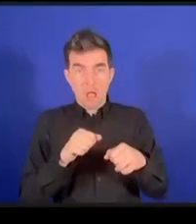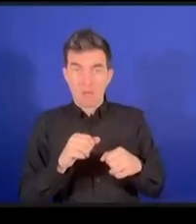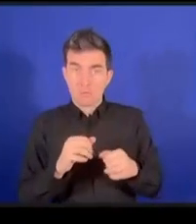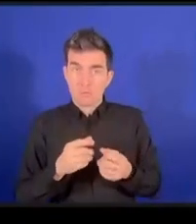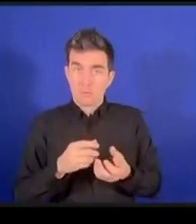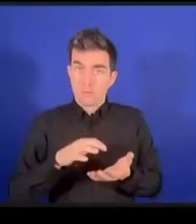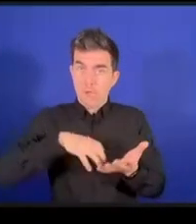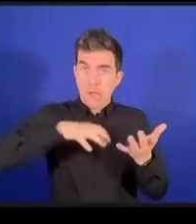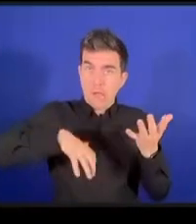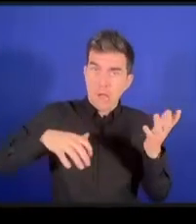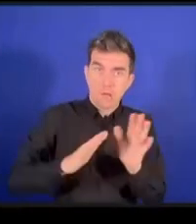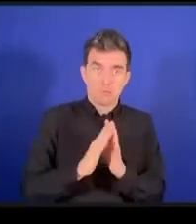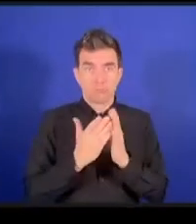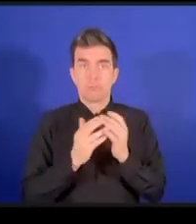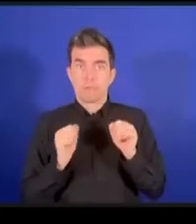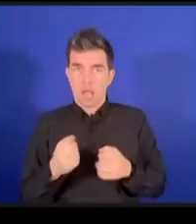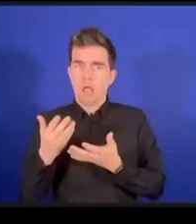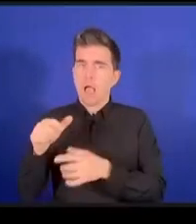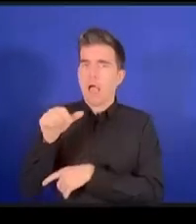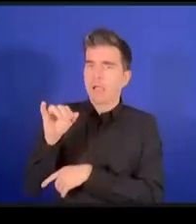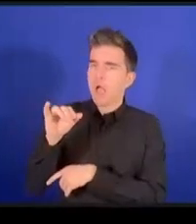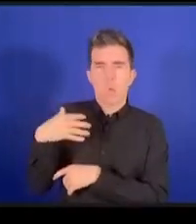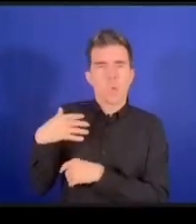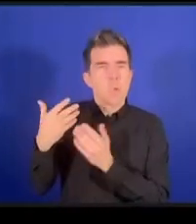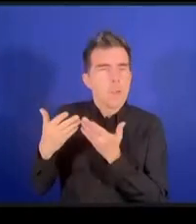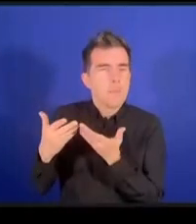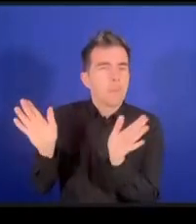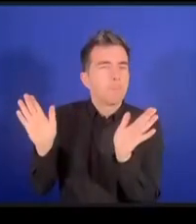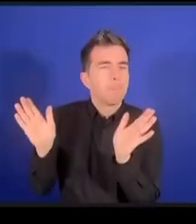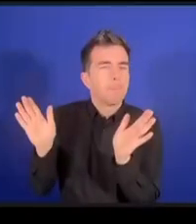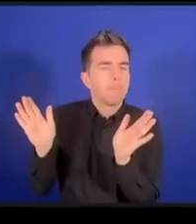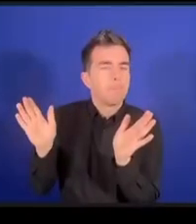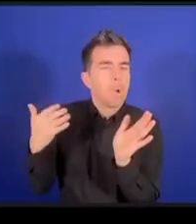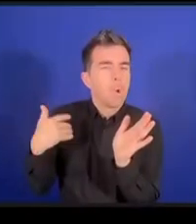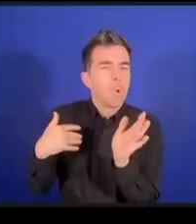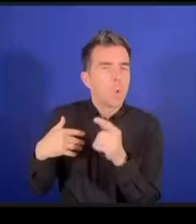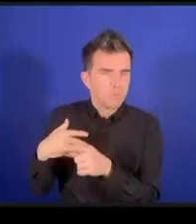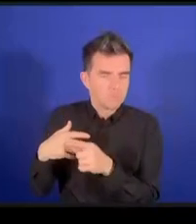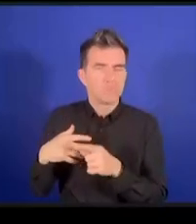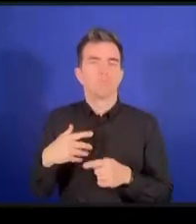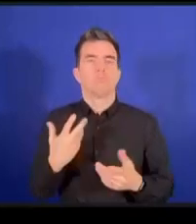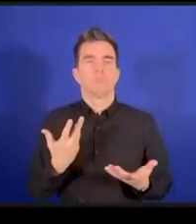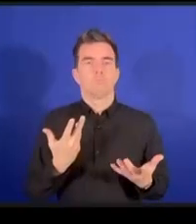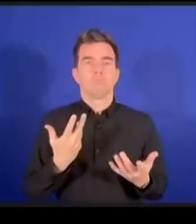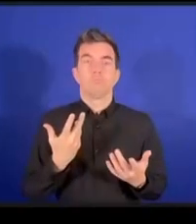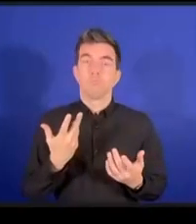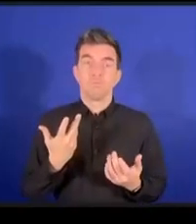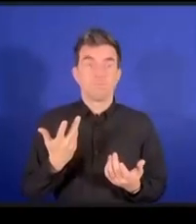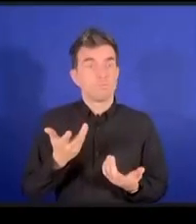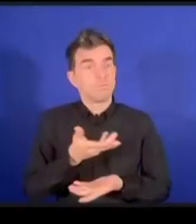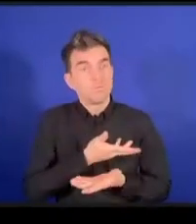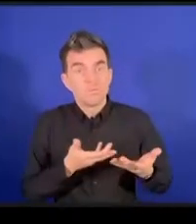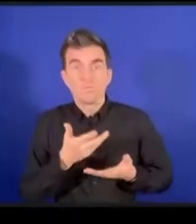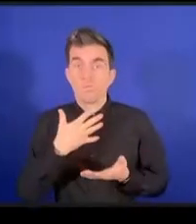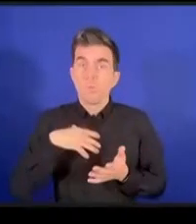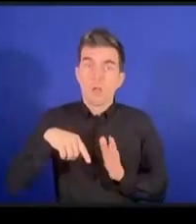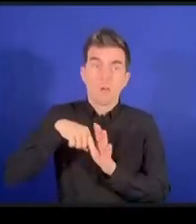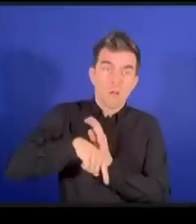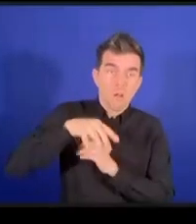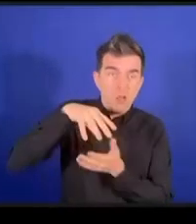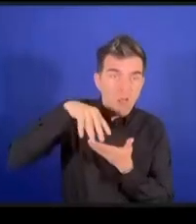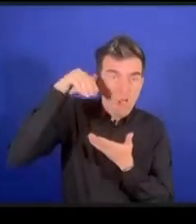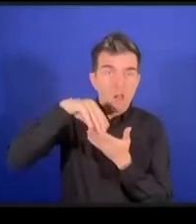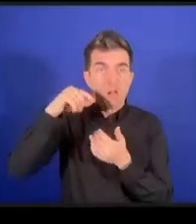деле искусственный интеллект - это гораздо более широкое поле деятельности нейросети продолжают учиться